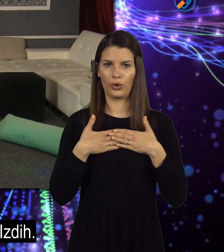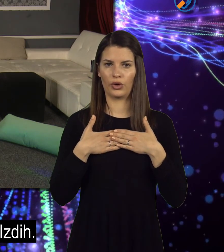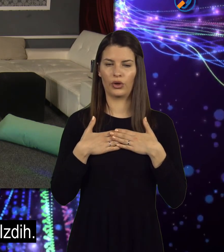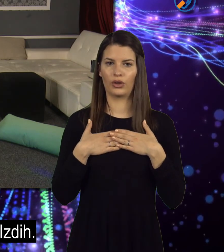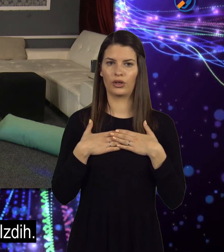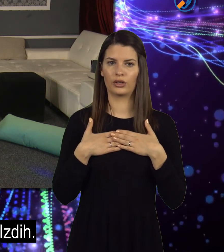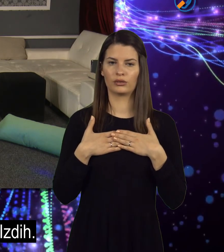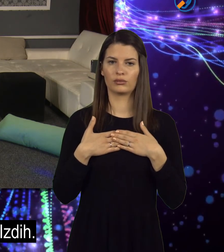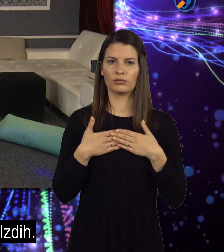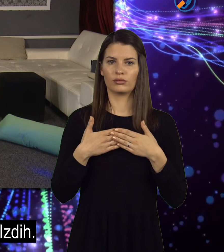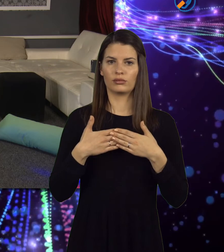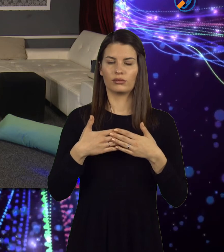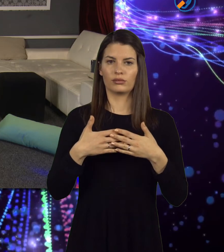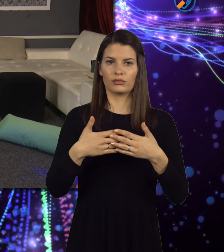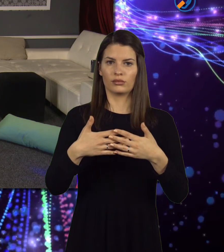Izdih.